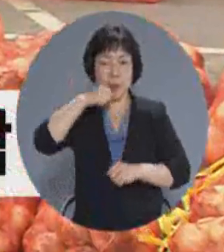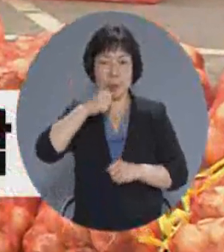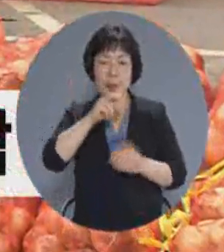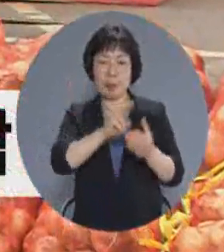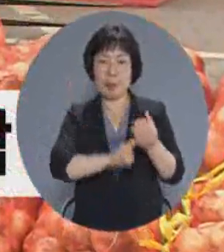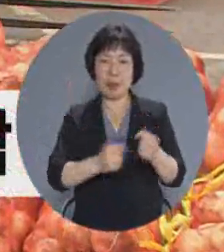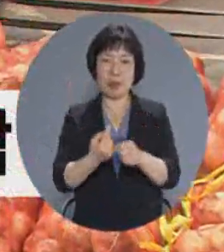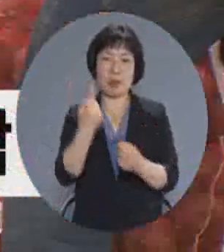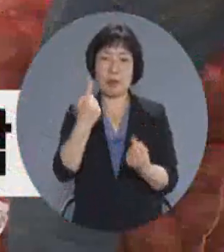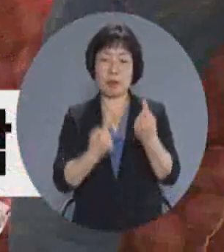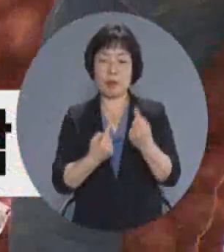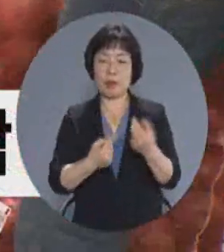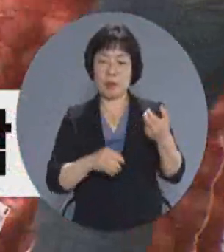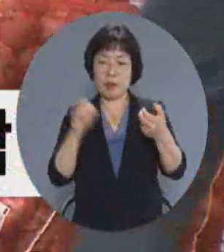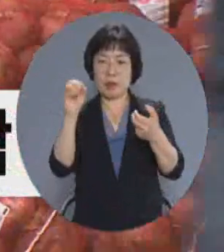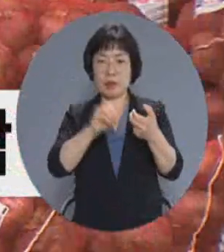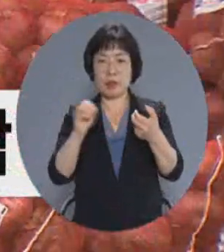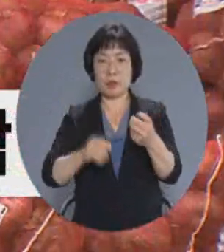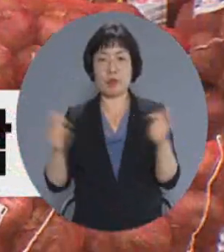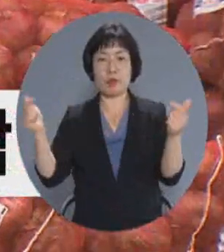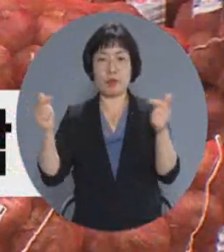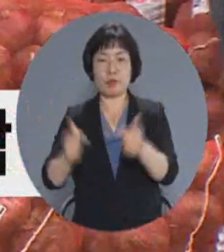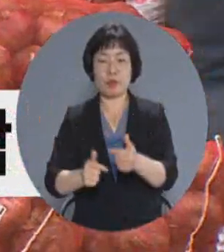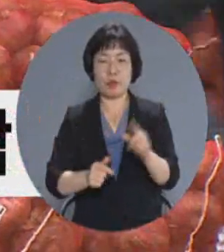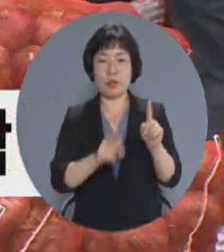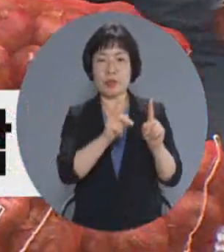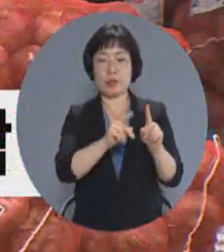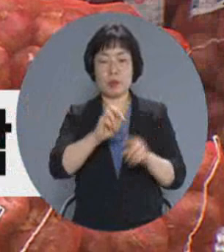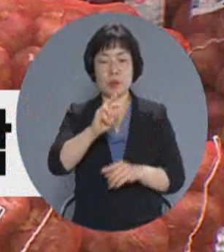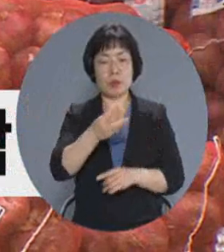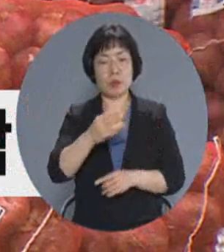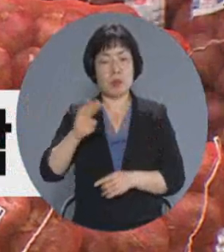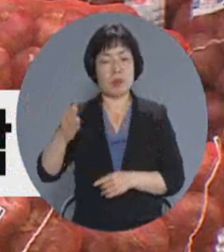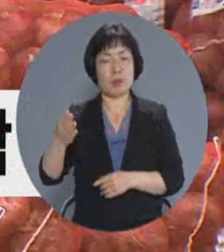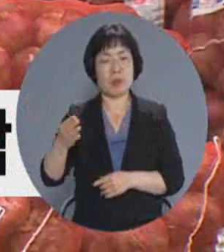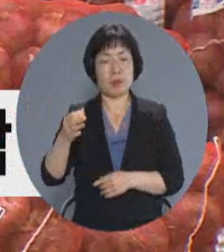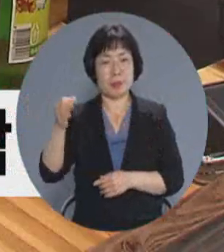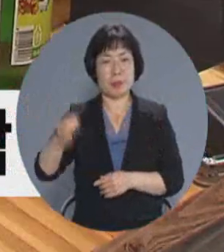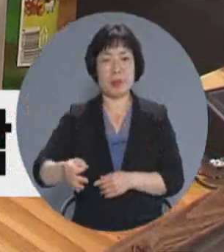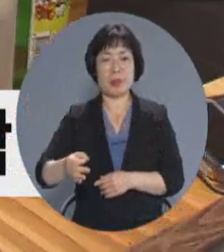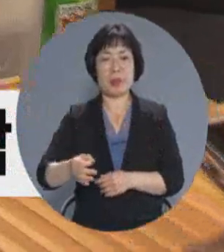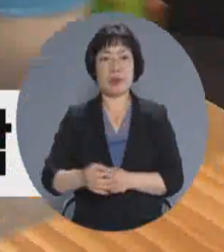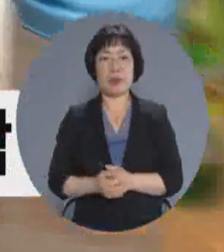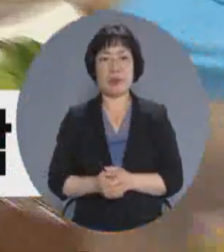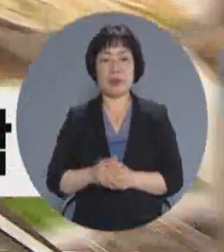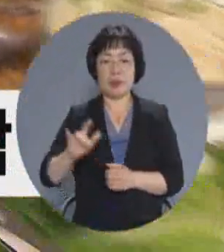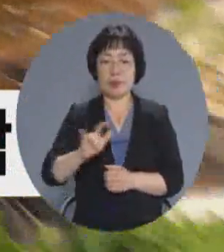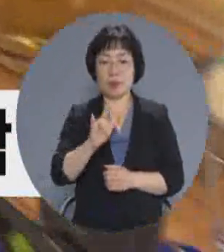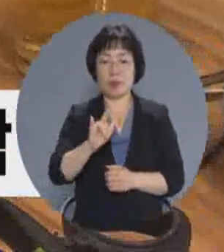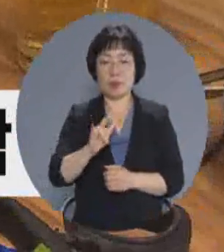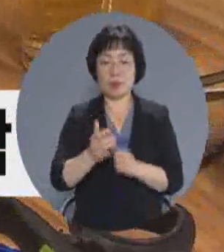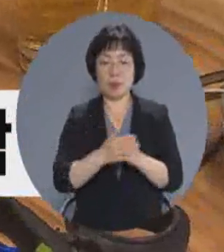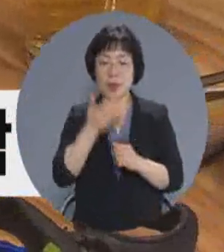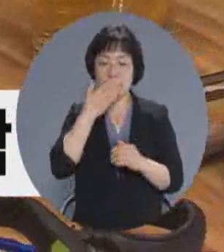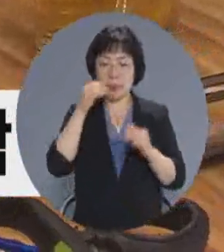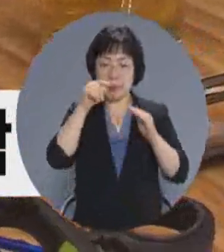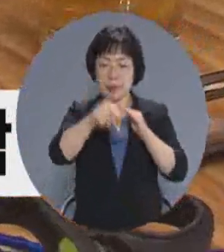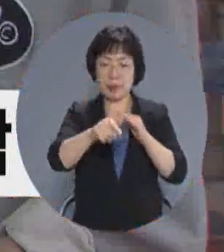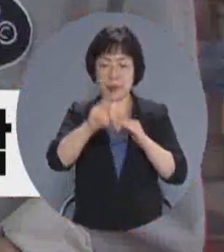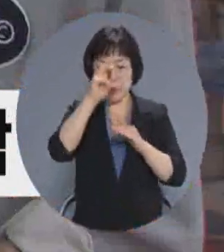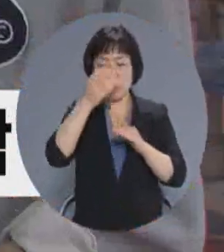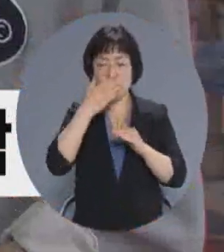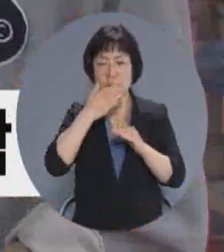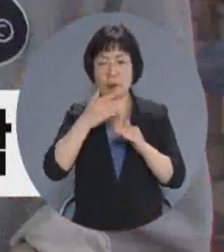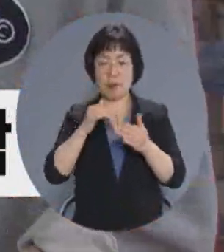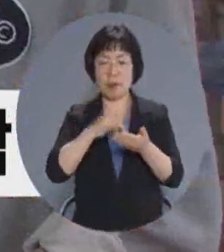도매가는 지난해보다 약 70% 줄어든 킬로그램당 300에서 400원 선. 코로나19로 외식과 학교 급식